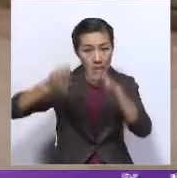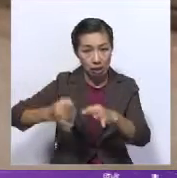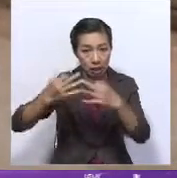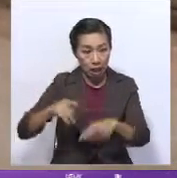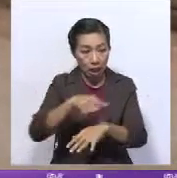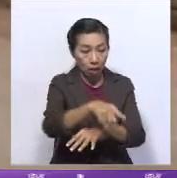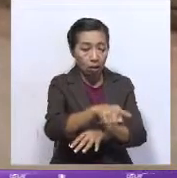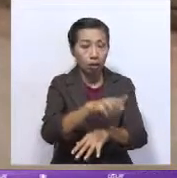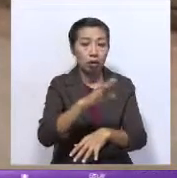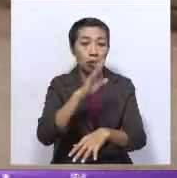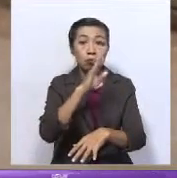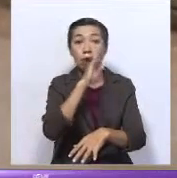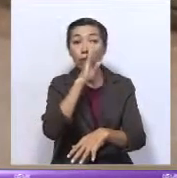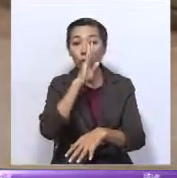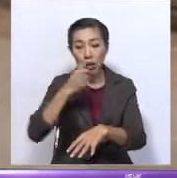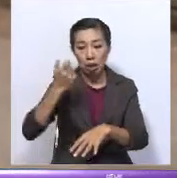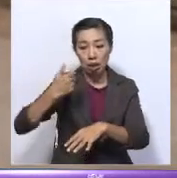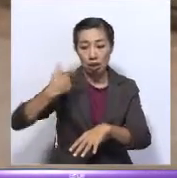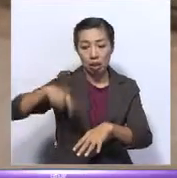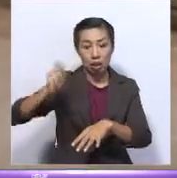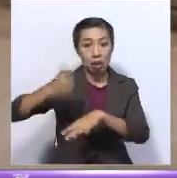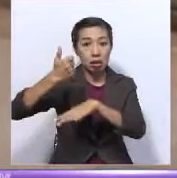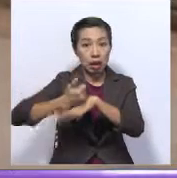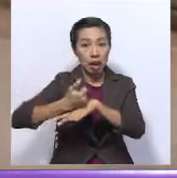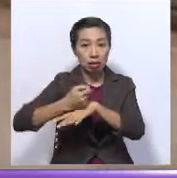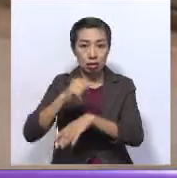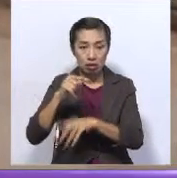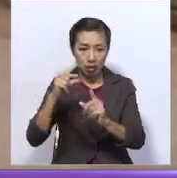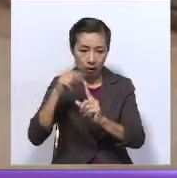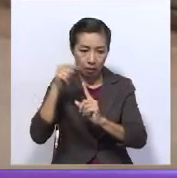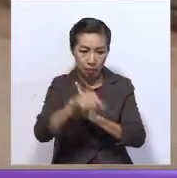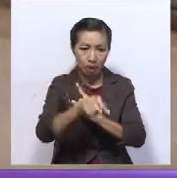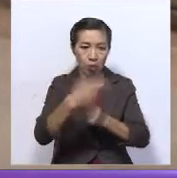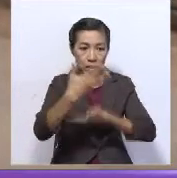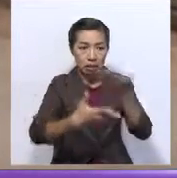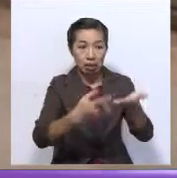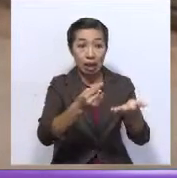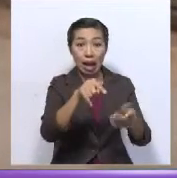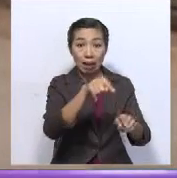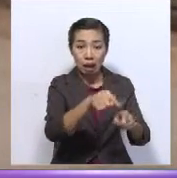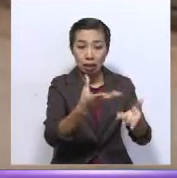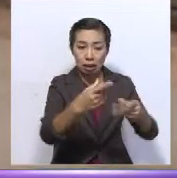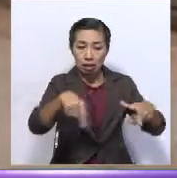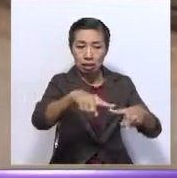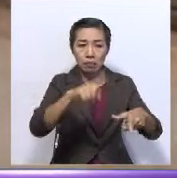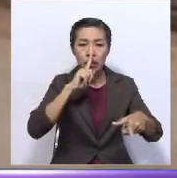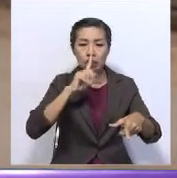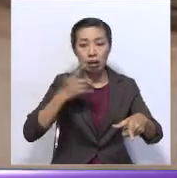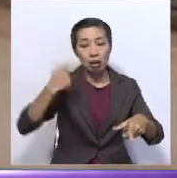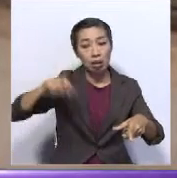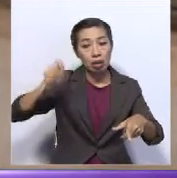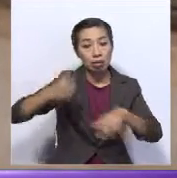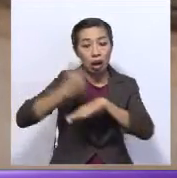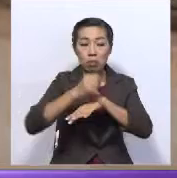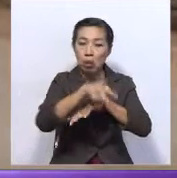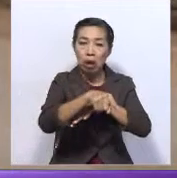ที่นี้ถ้านะฮะถ้าคำสั่งศาลมาแล้วพื้นที่นี้เป็นพื้นที่ที่ศาลให้ประสร้างบ้